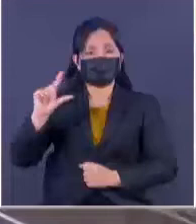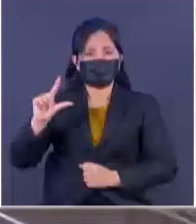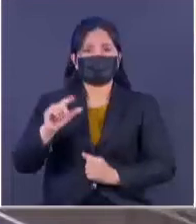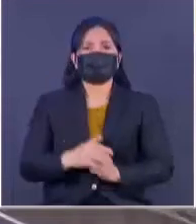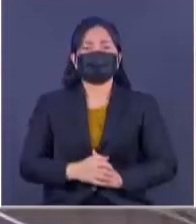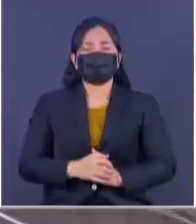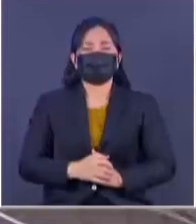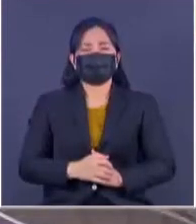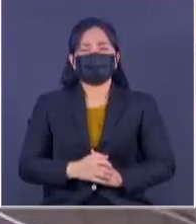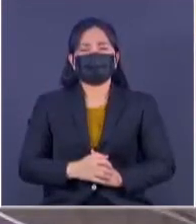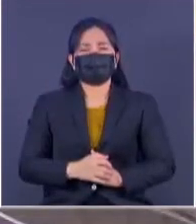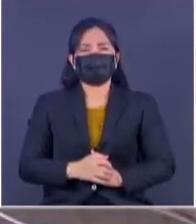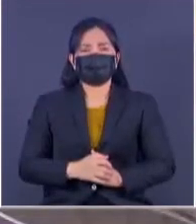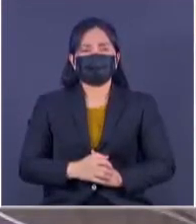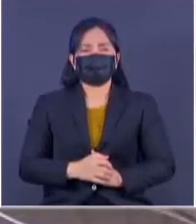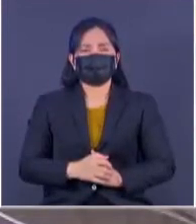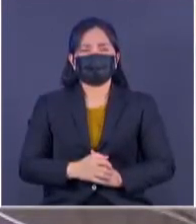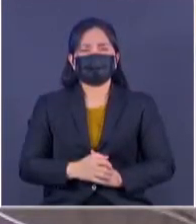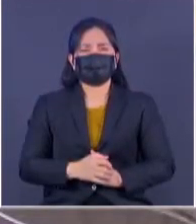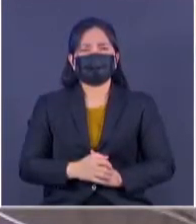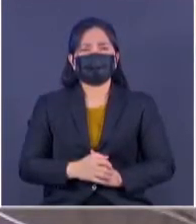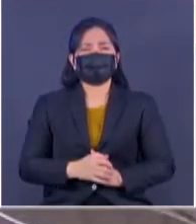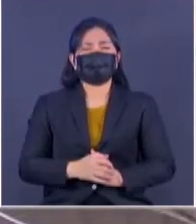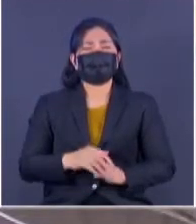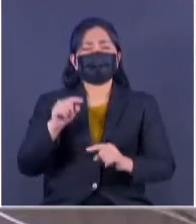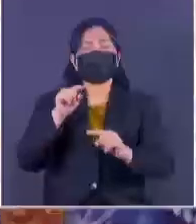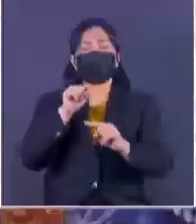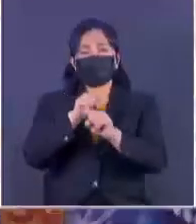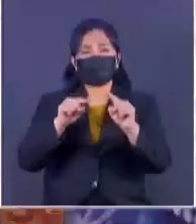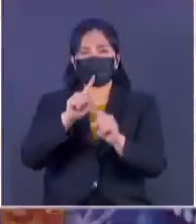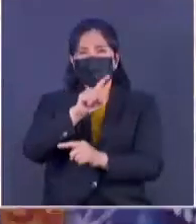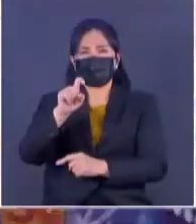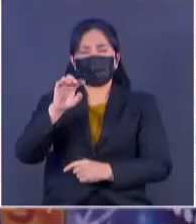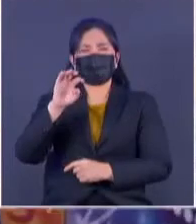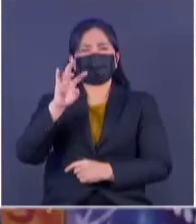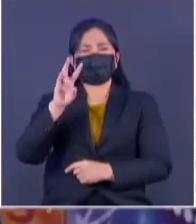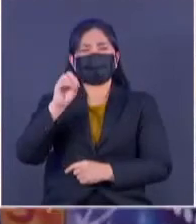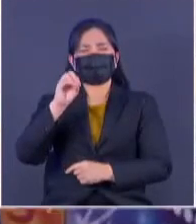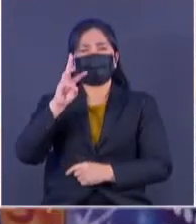ดเป็นสัดส่วนต่อ NPL สูงถึง 176.13% ด้วยกัน